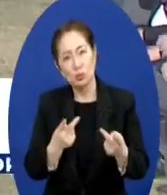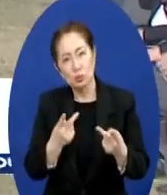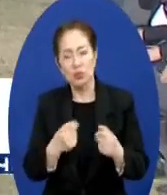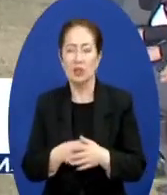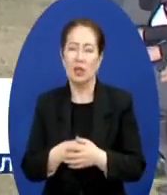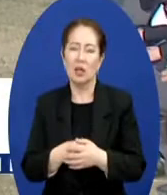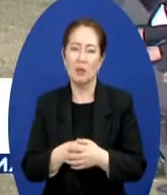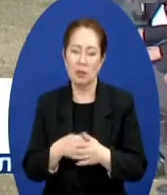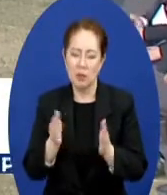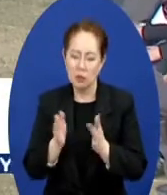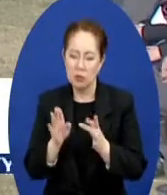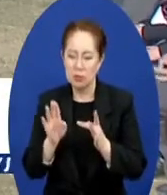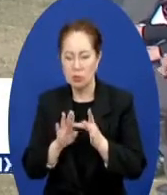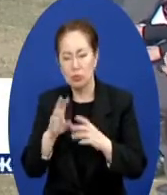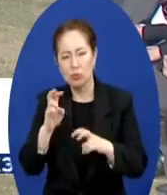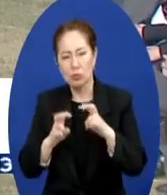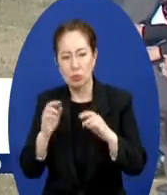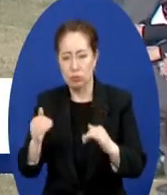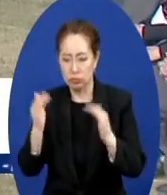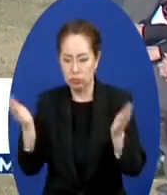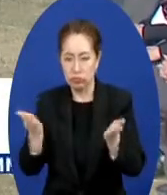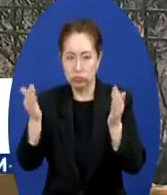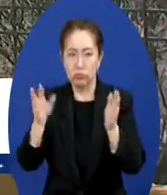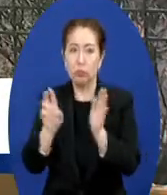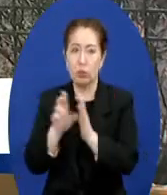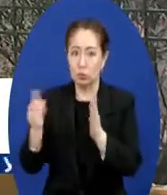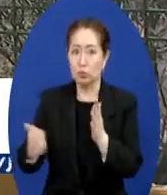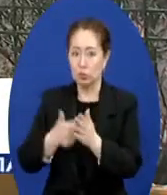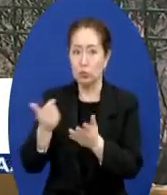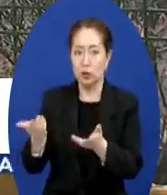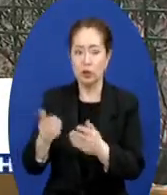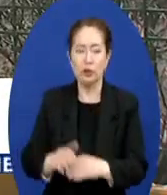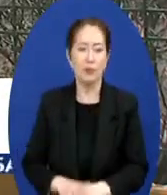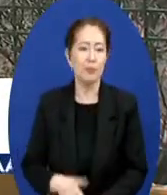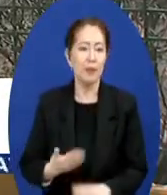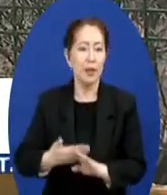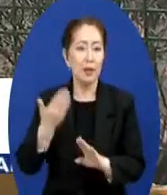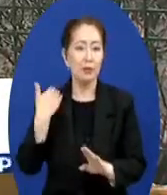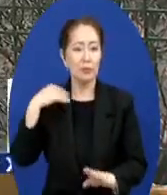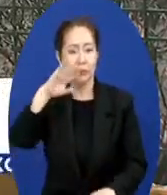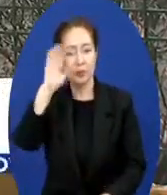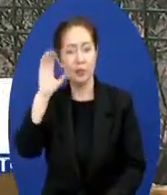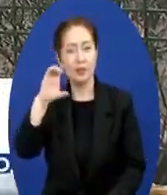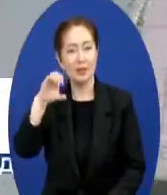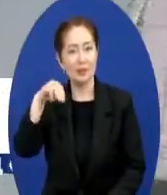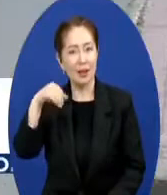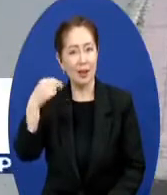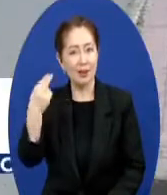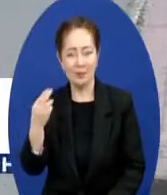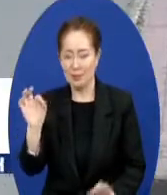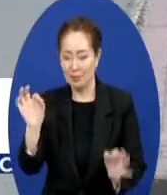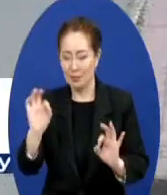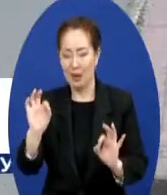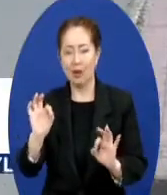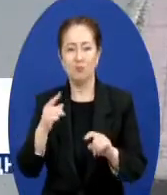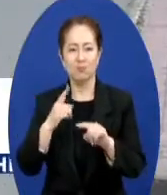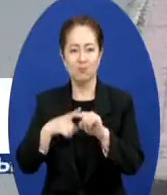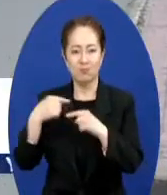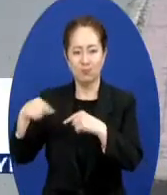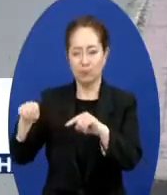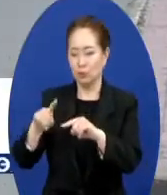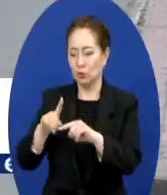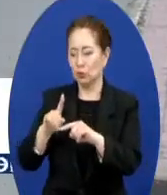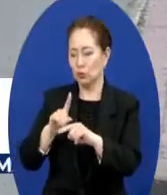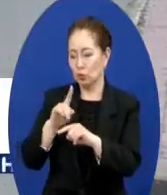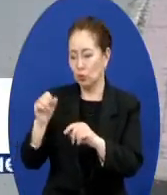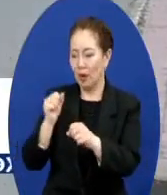үйлчлэгээ тийм ээ жижиг дунд үйлдвэрлэл хөгжих одоо бүрэн болцоотой болно. Өмнө нь дулааны станц байгаагүй учраас орон нутагт шинээр 100 гаруй